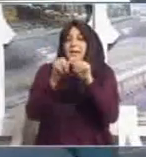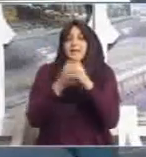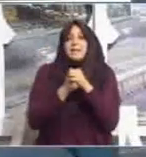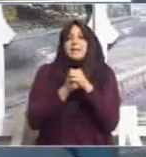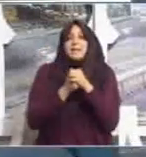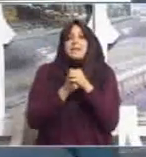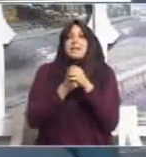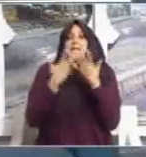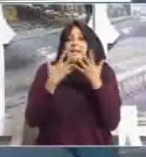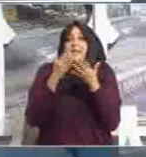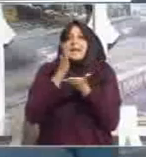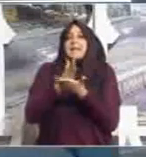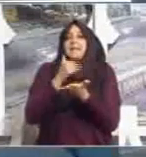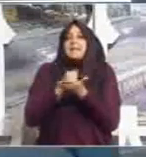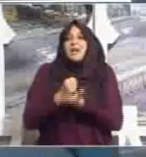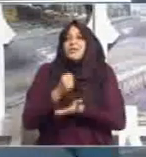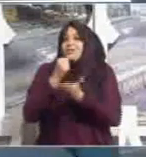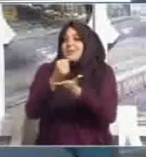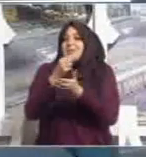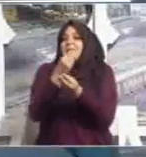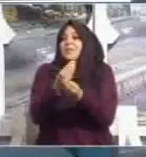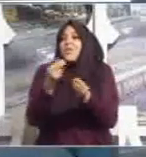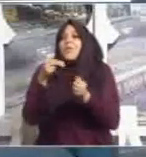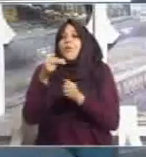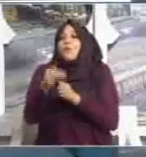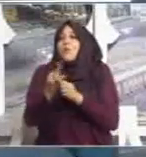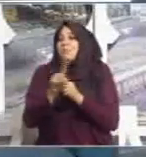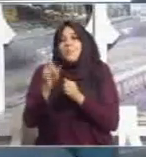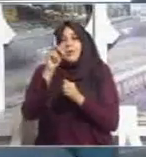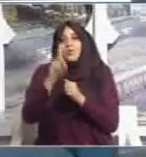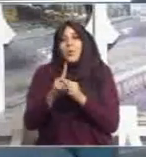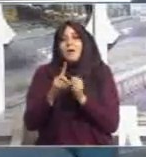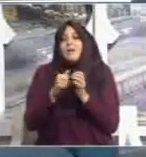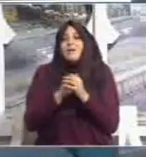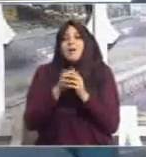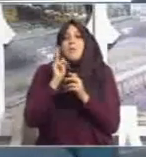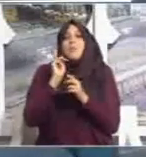على أساس أن الوصية الواجبة تثبت لأبناء